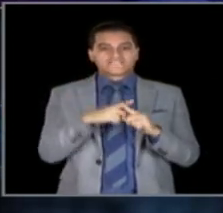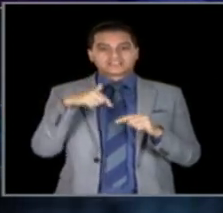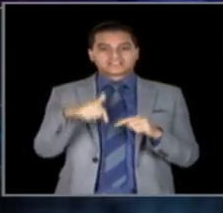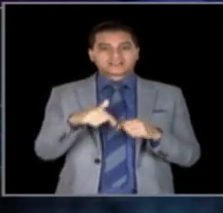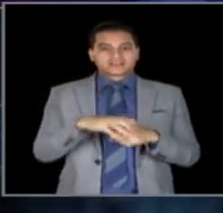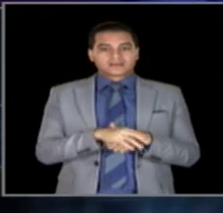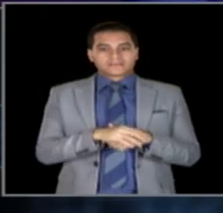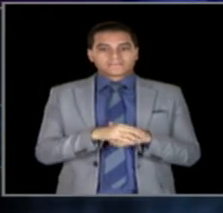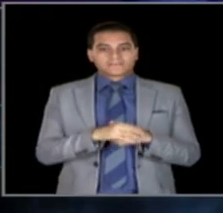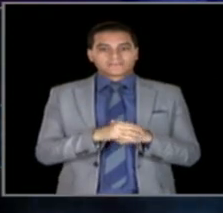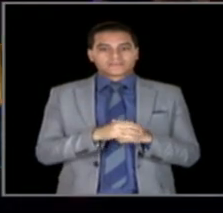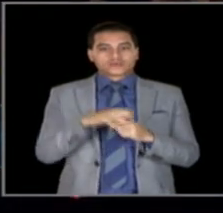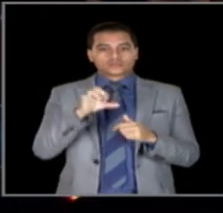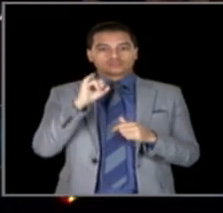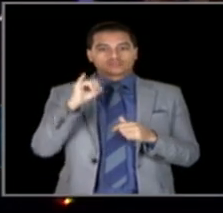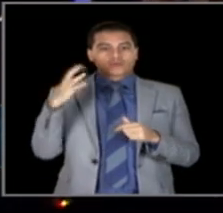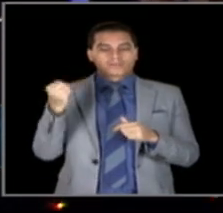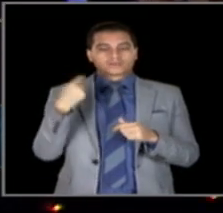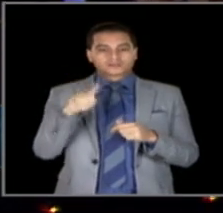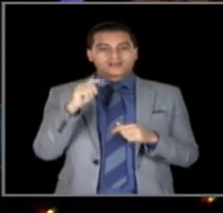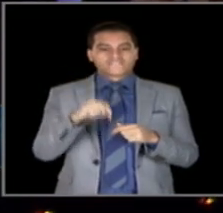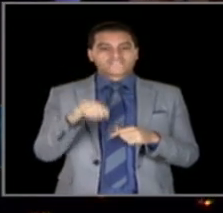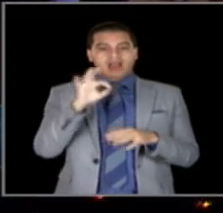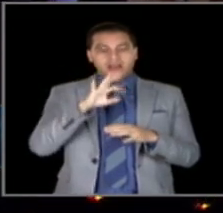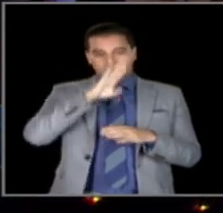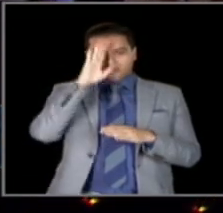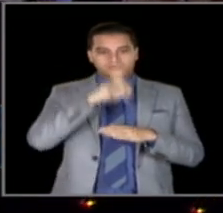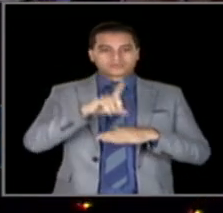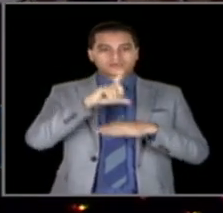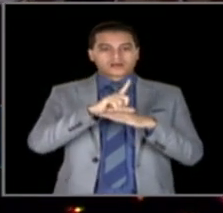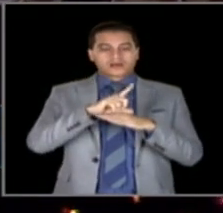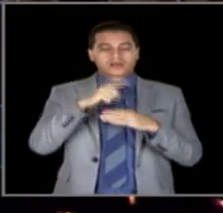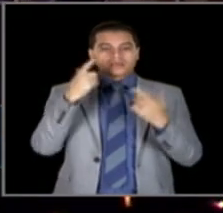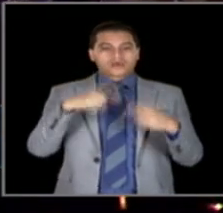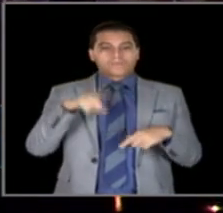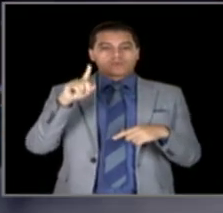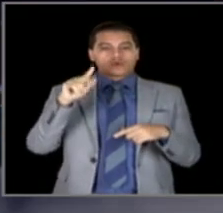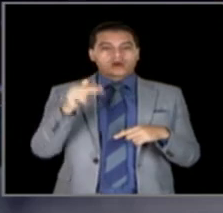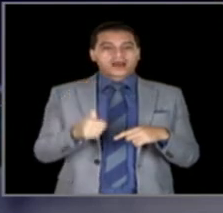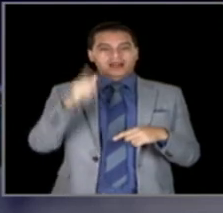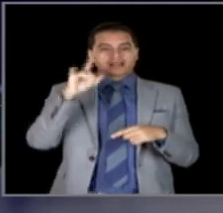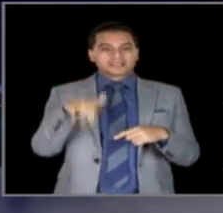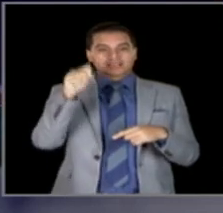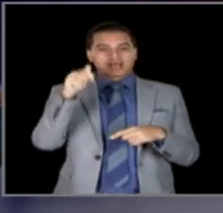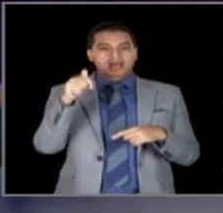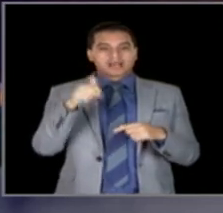90 في 6؟ 540. صح. عن أي إمبراطورية استقلت بلغاريا عام